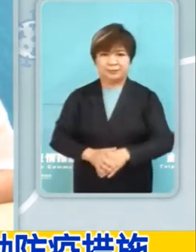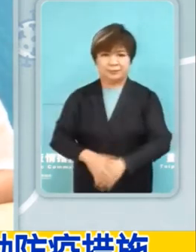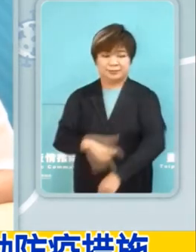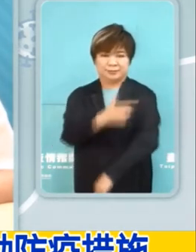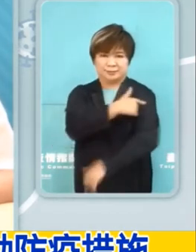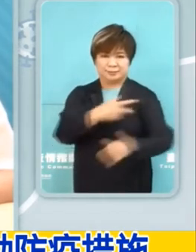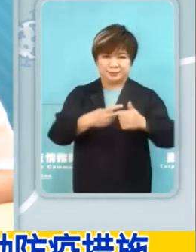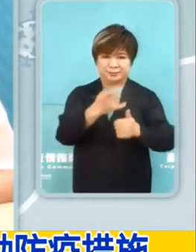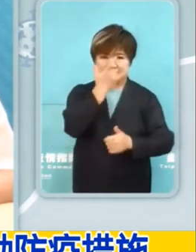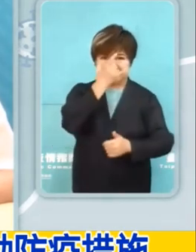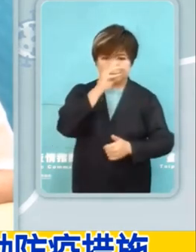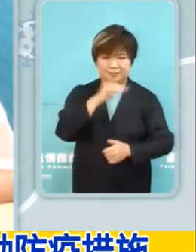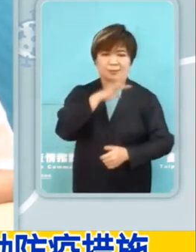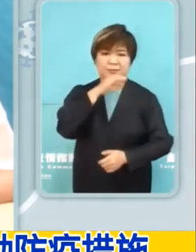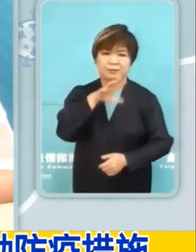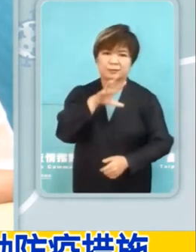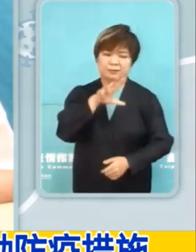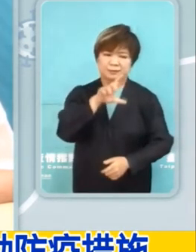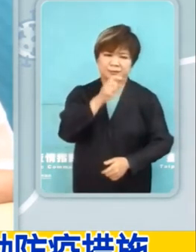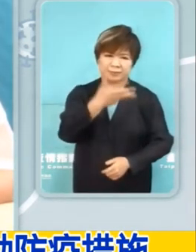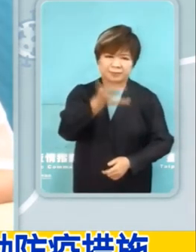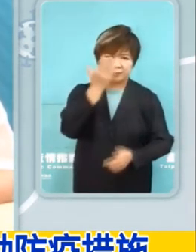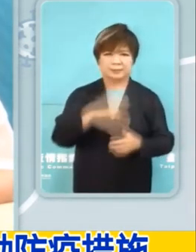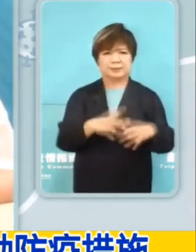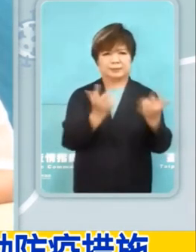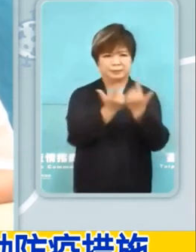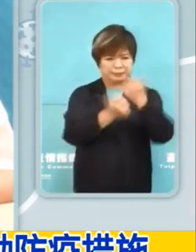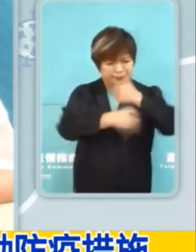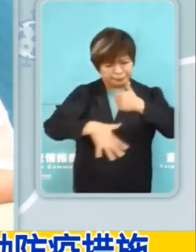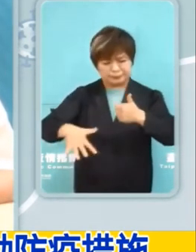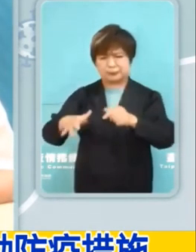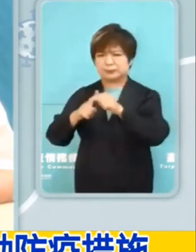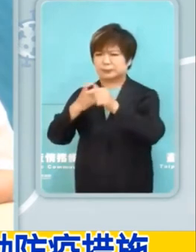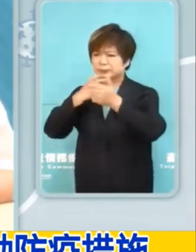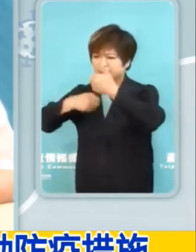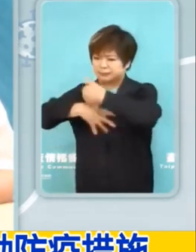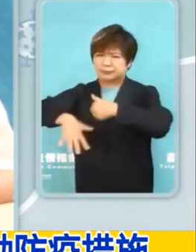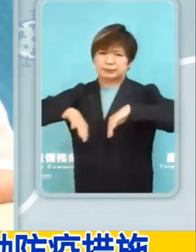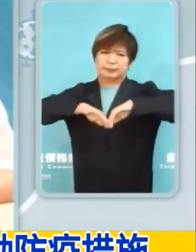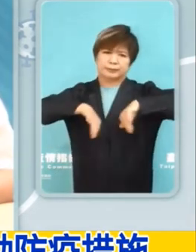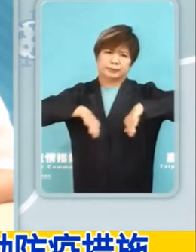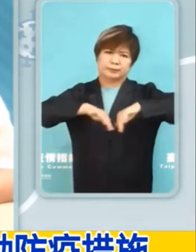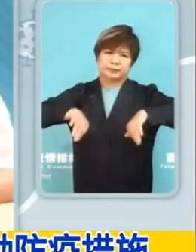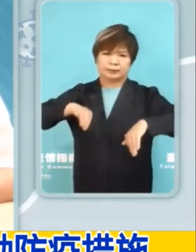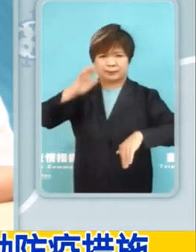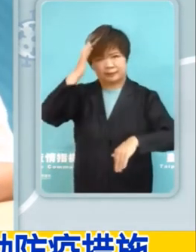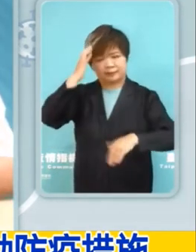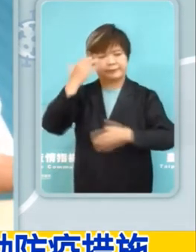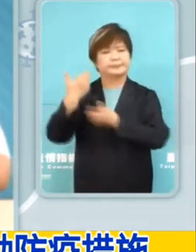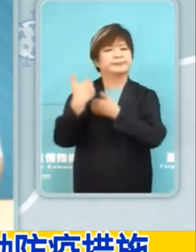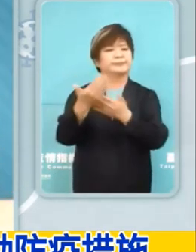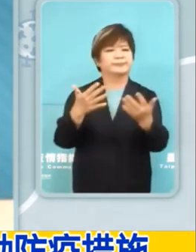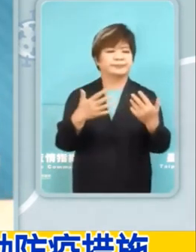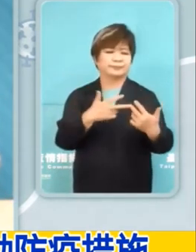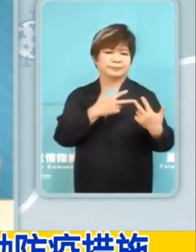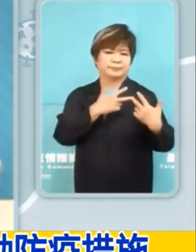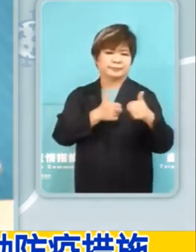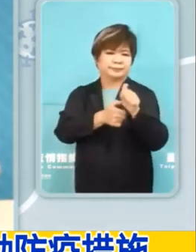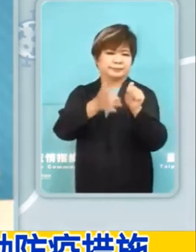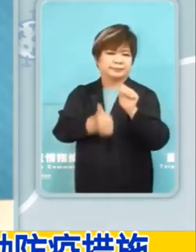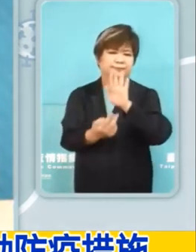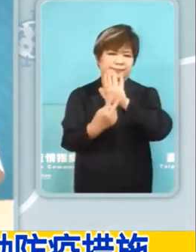纳，68岁以上，用我们台北的预约系统，也有中央的系统。我也不晓得怎么弄。来，请蔡副市长来说明一